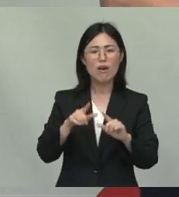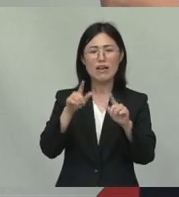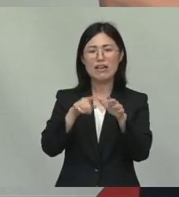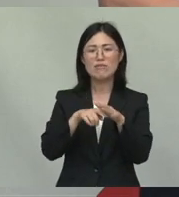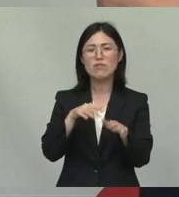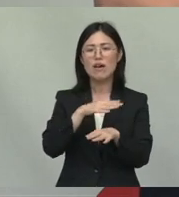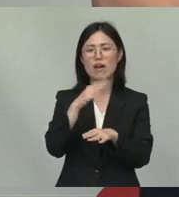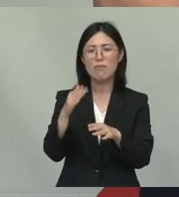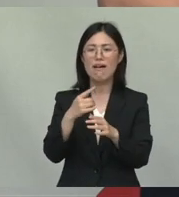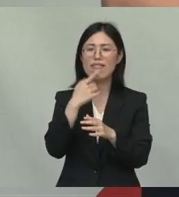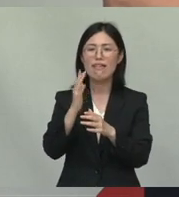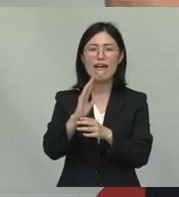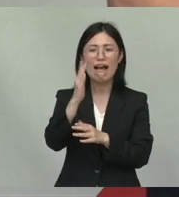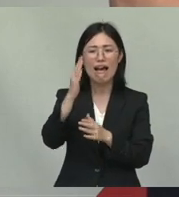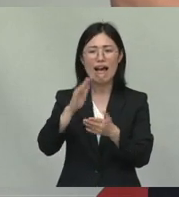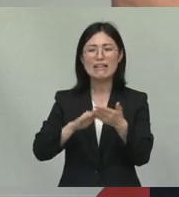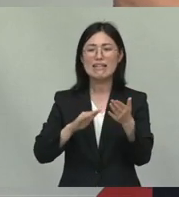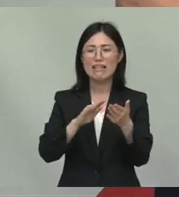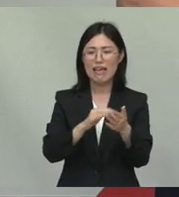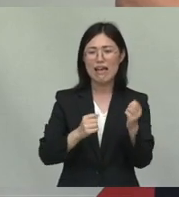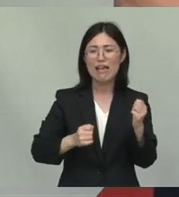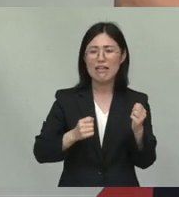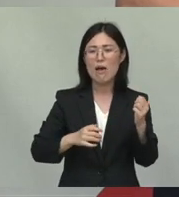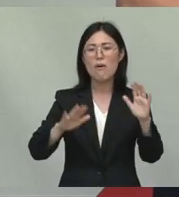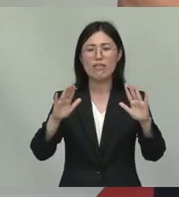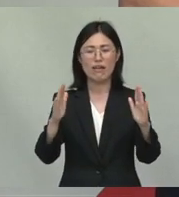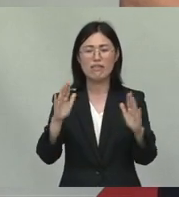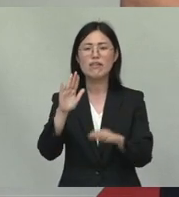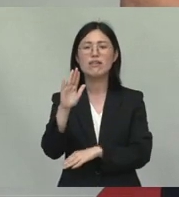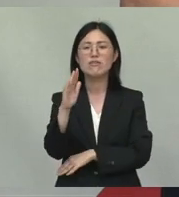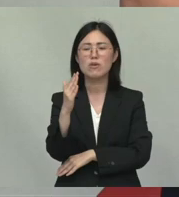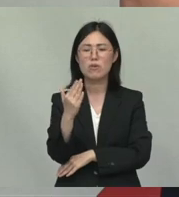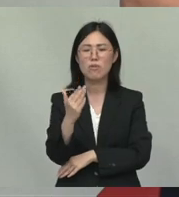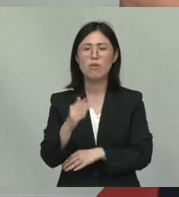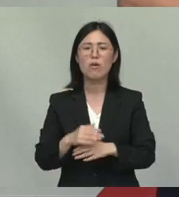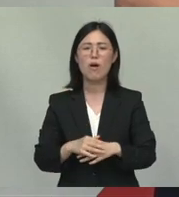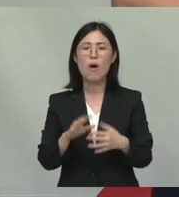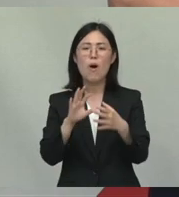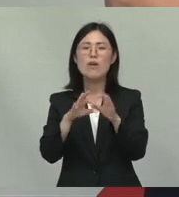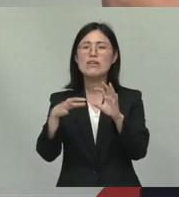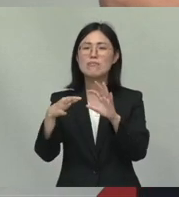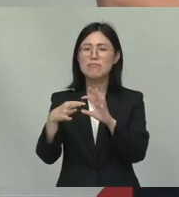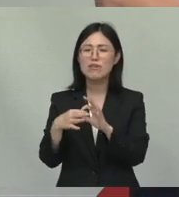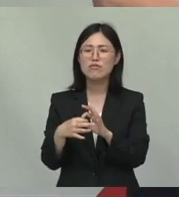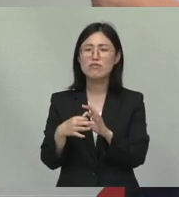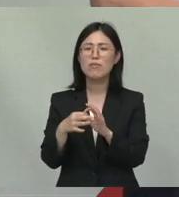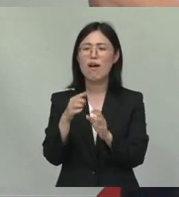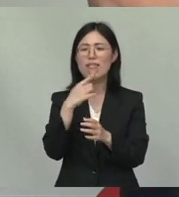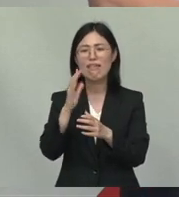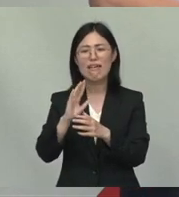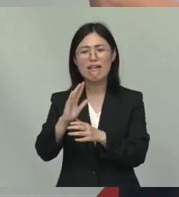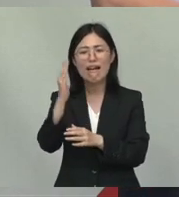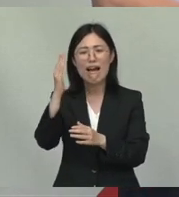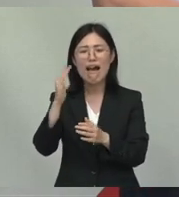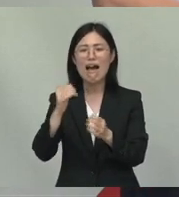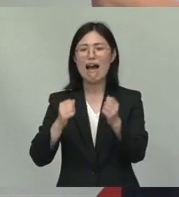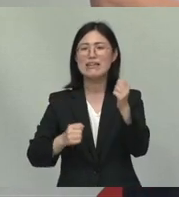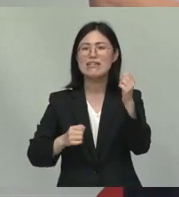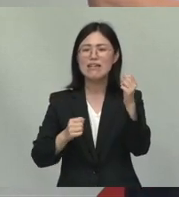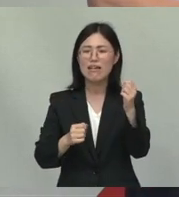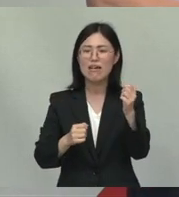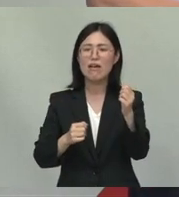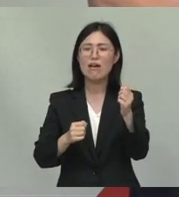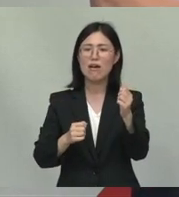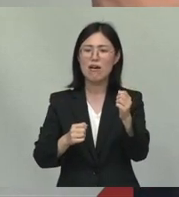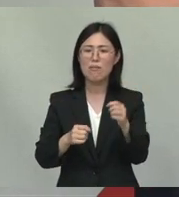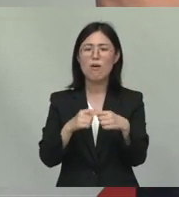けれども、聖火リレーもオリンピックも入所者の皆さんにとっては遥か遠い存在